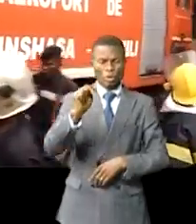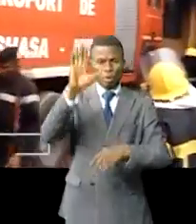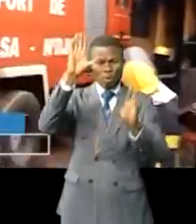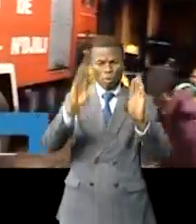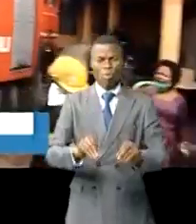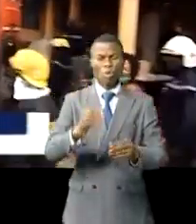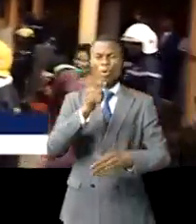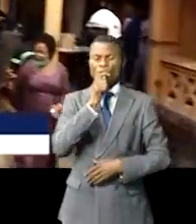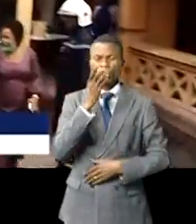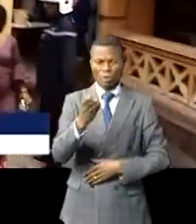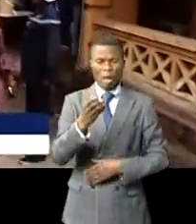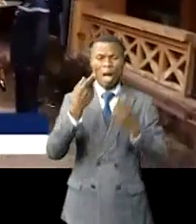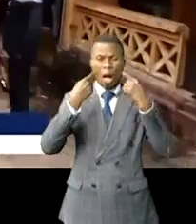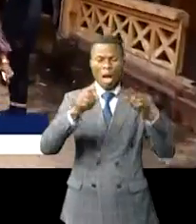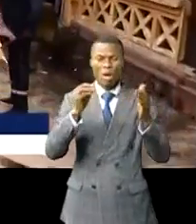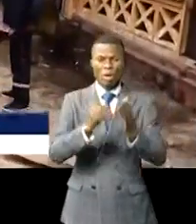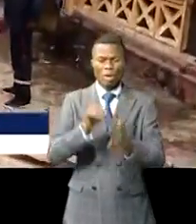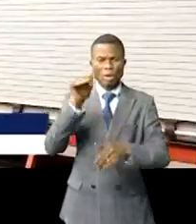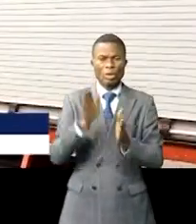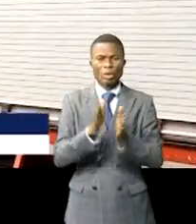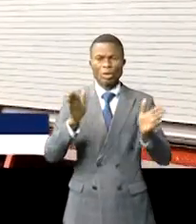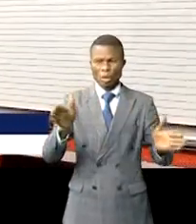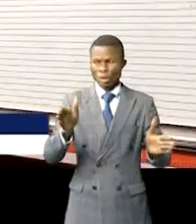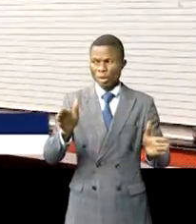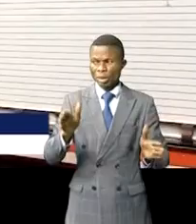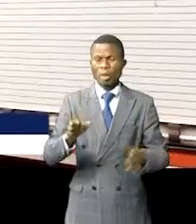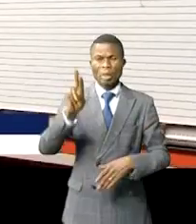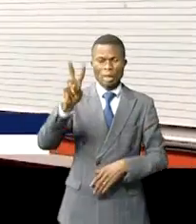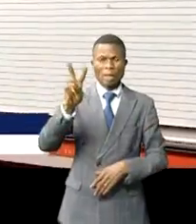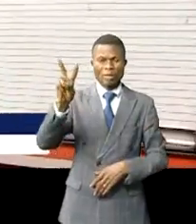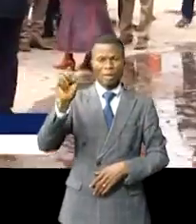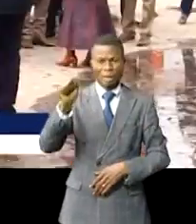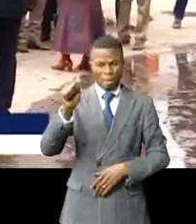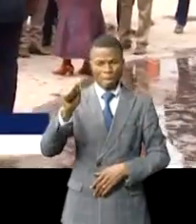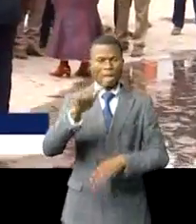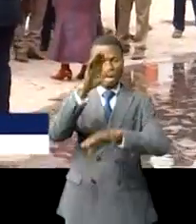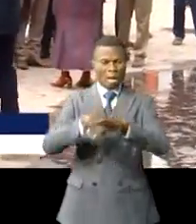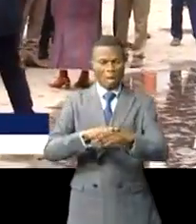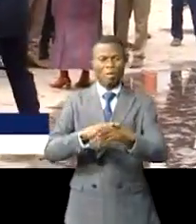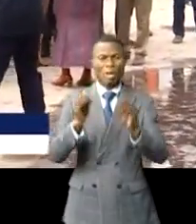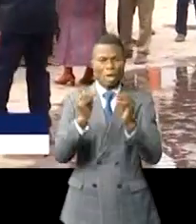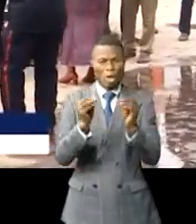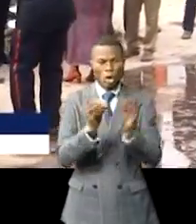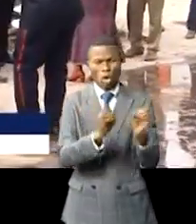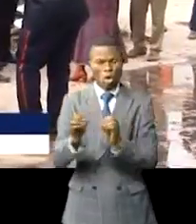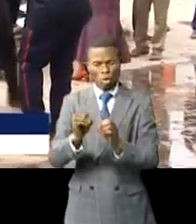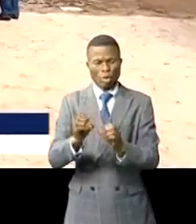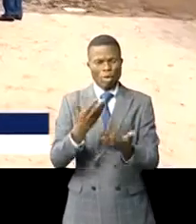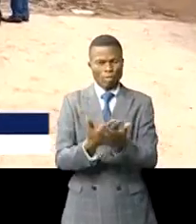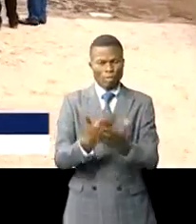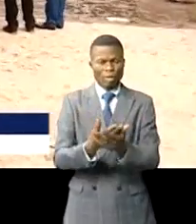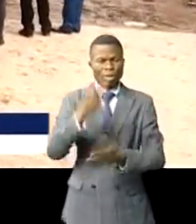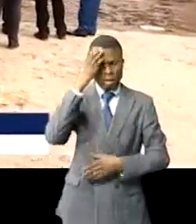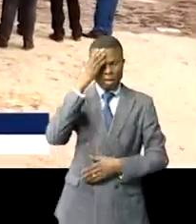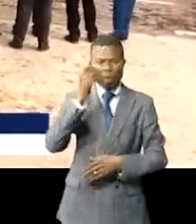feux. Il faut signaler que le directeur général de la RVA a convoqué une réunion de crise pour